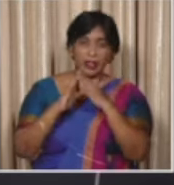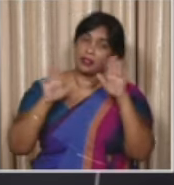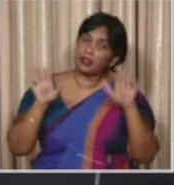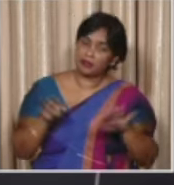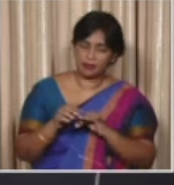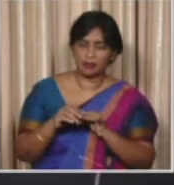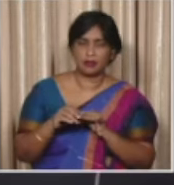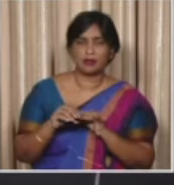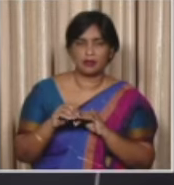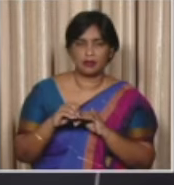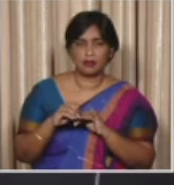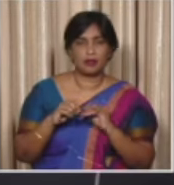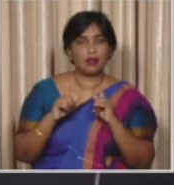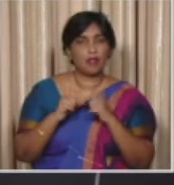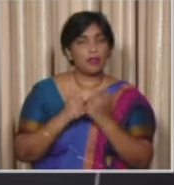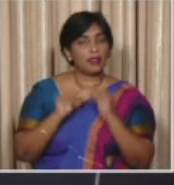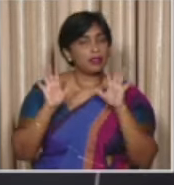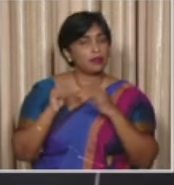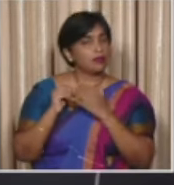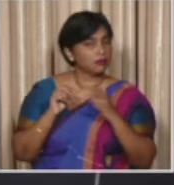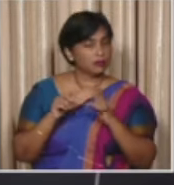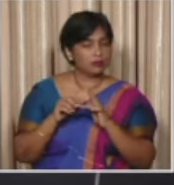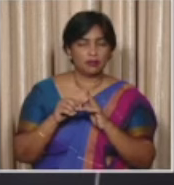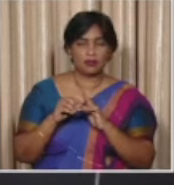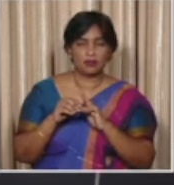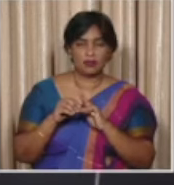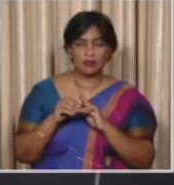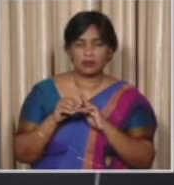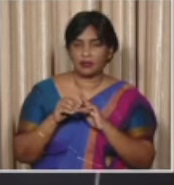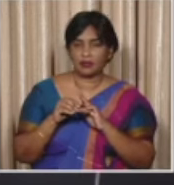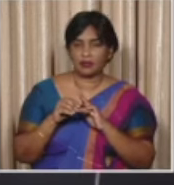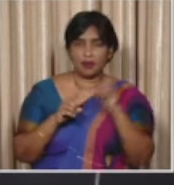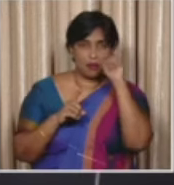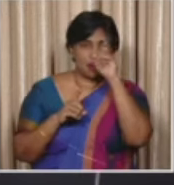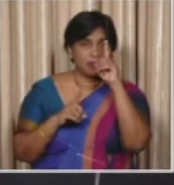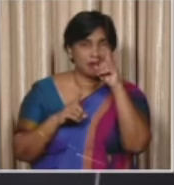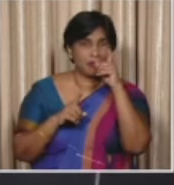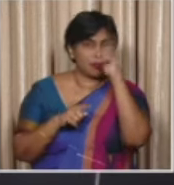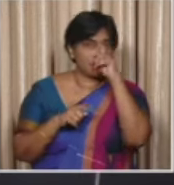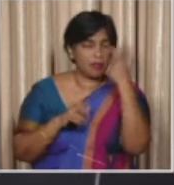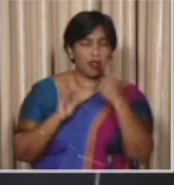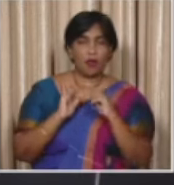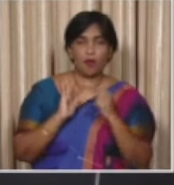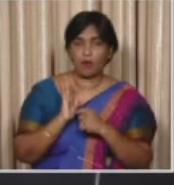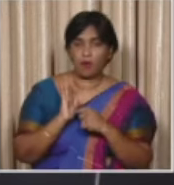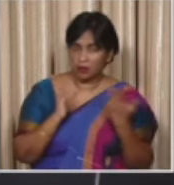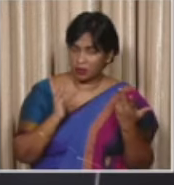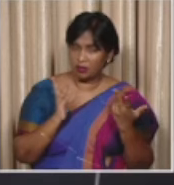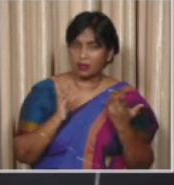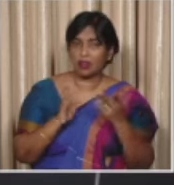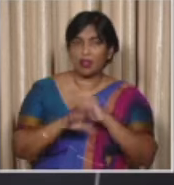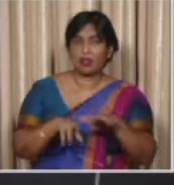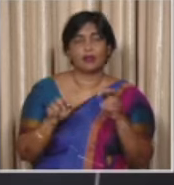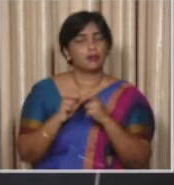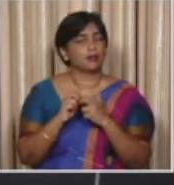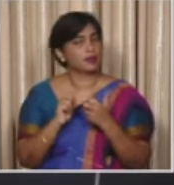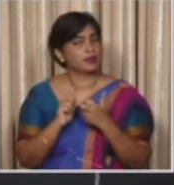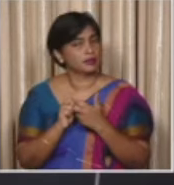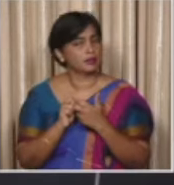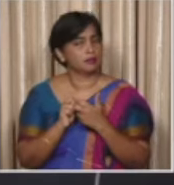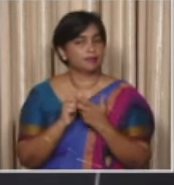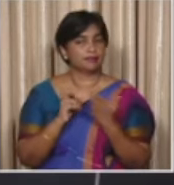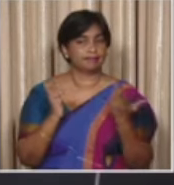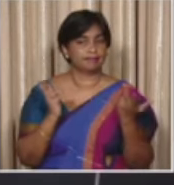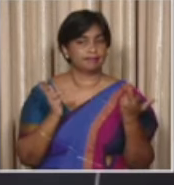හිටියා අප්‍රේල් 10 ඉඳලා. ඒතකොට දැන් මාස එකහමාරක් වැටුප නැහැ. අතිකාල දීම නැහැ. අනිත් පැත්තෙන් ශිෂ්‍යින්ට ප්‍රශ්නයක්.